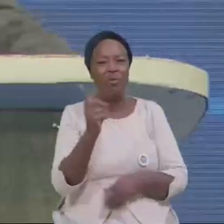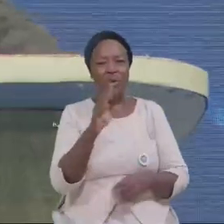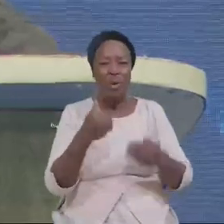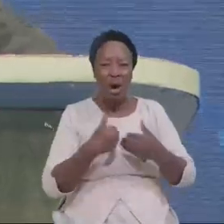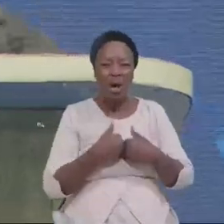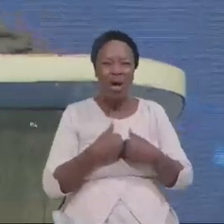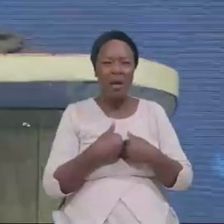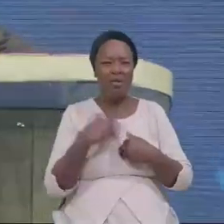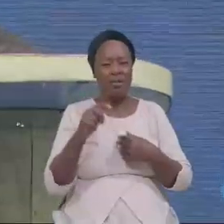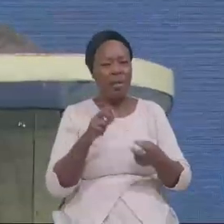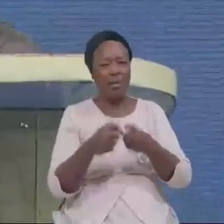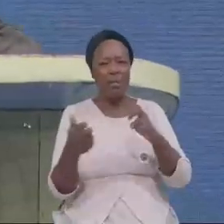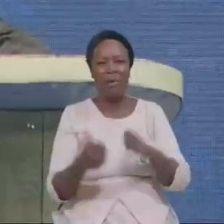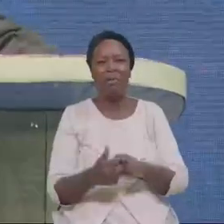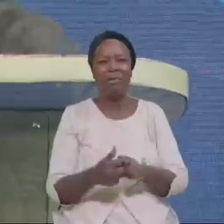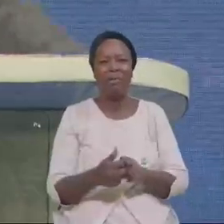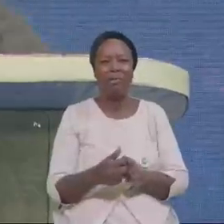Là, vous avez le problème.